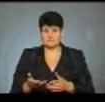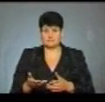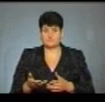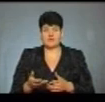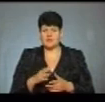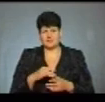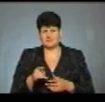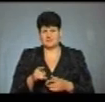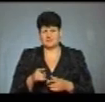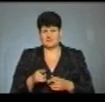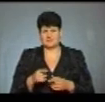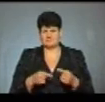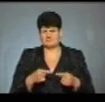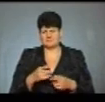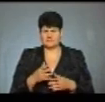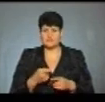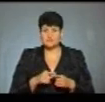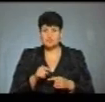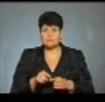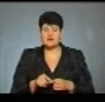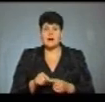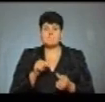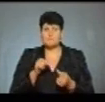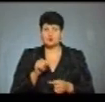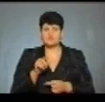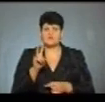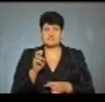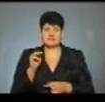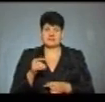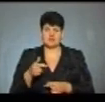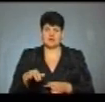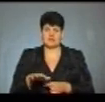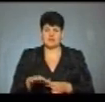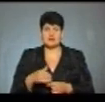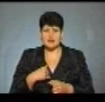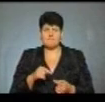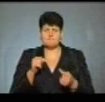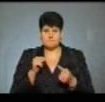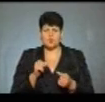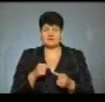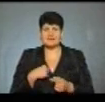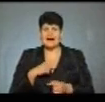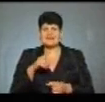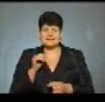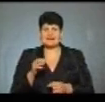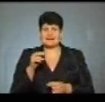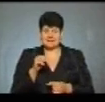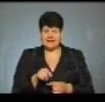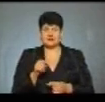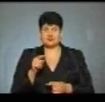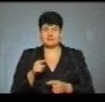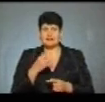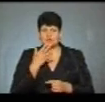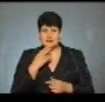не спекулюйте на цьому. Я, наприклад, проти того, щоб 200 тисяч гектар. Я проти. Я за те, щоб іноземці